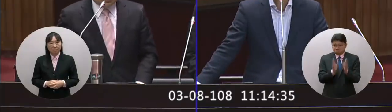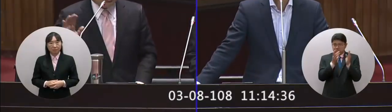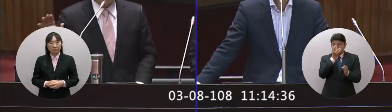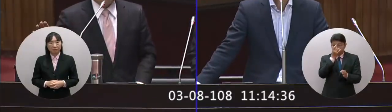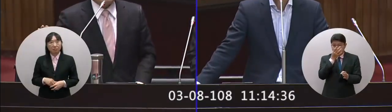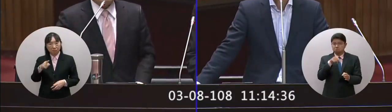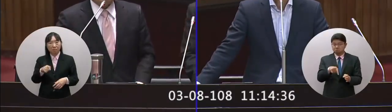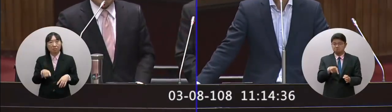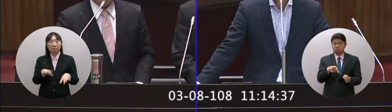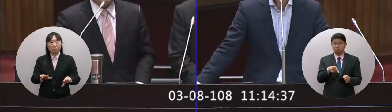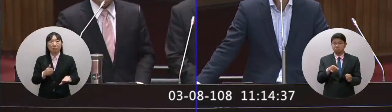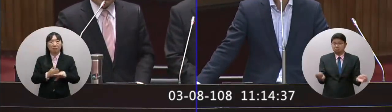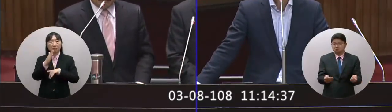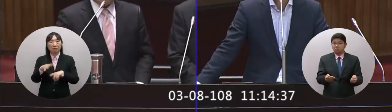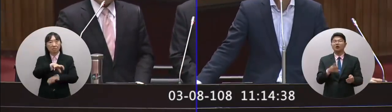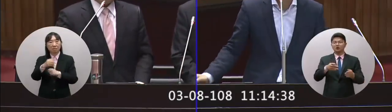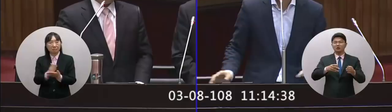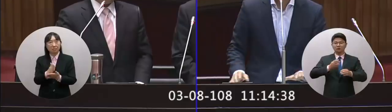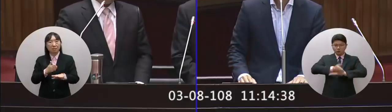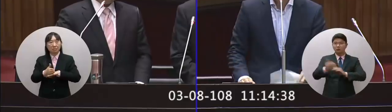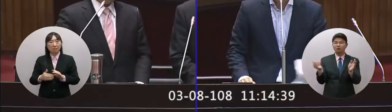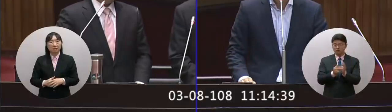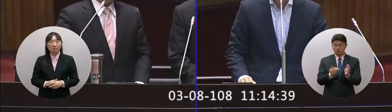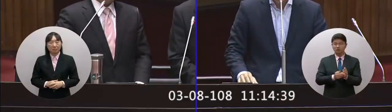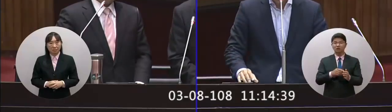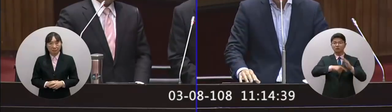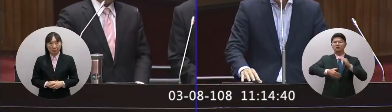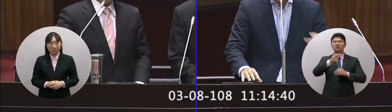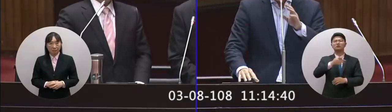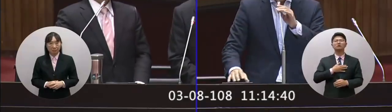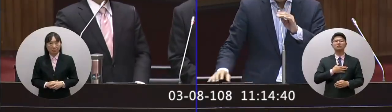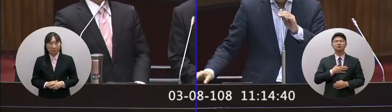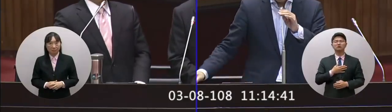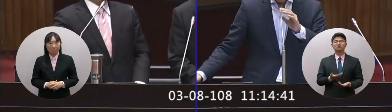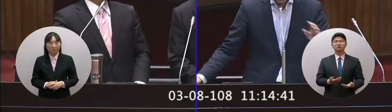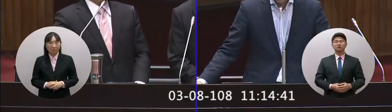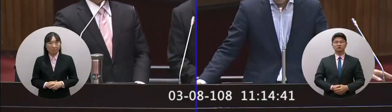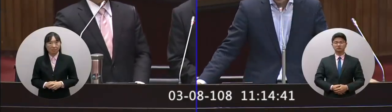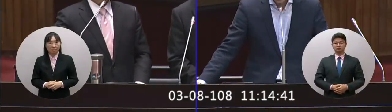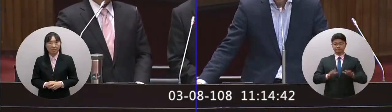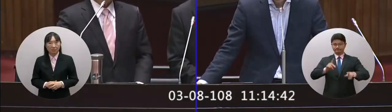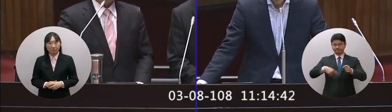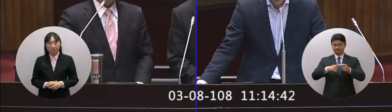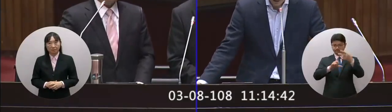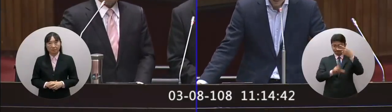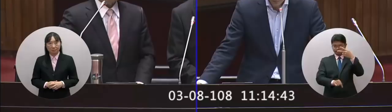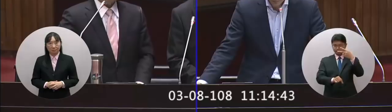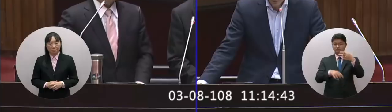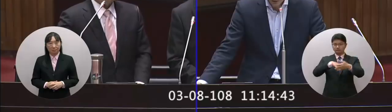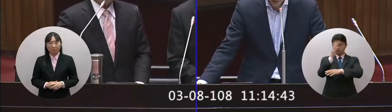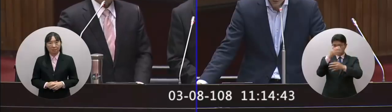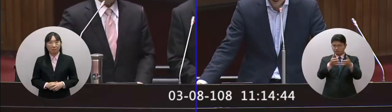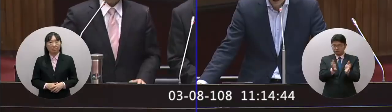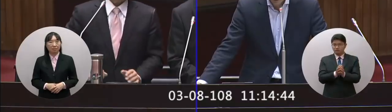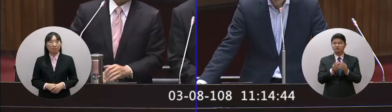新建。 但已经通过了， 环已经通过没有错。但是院长您知道吗？今年2月啊，原本内政